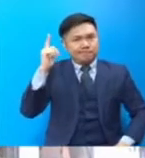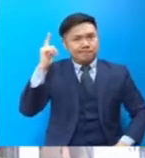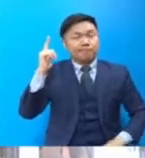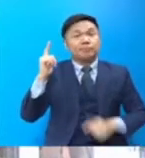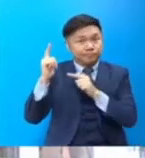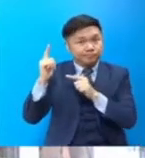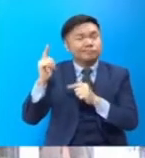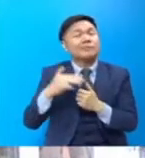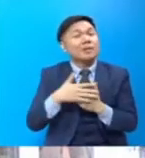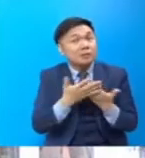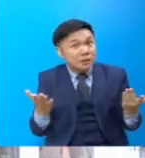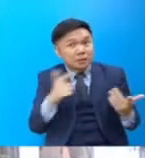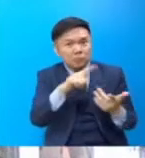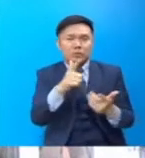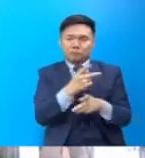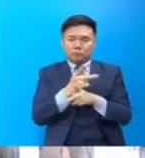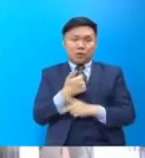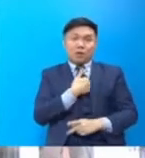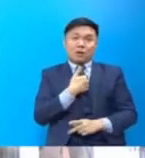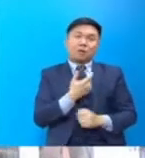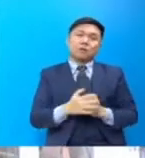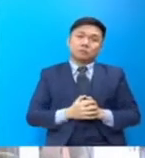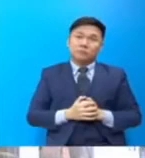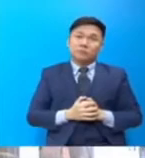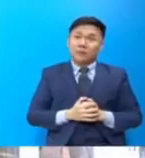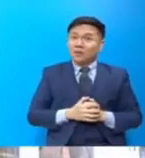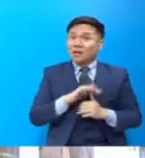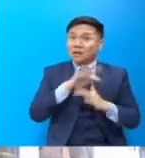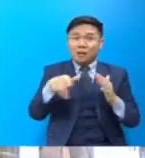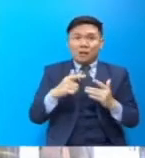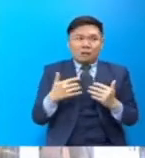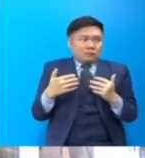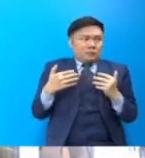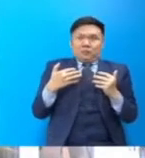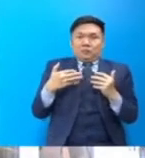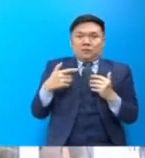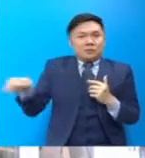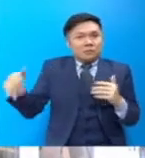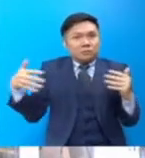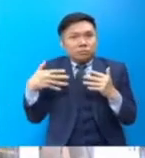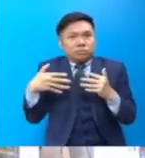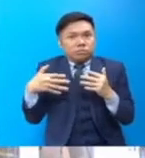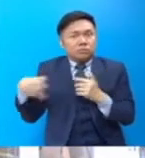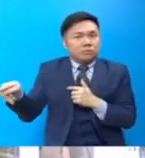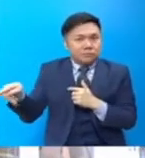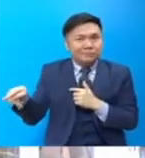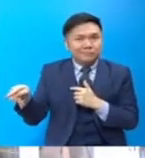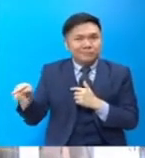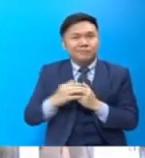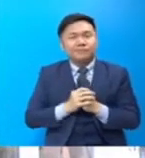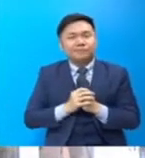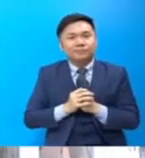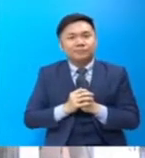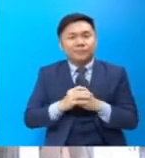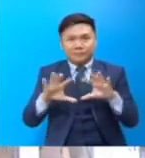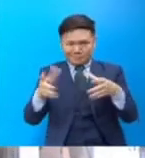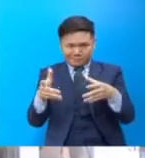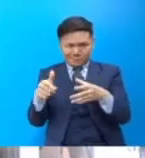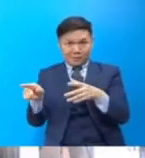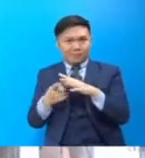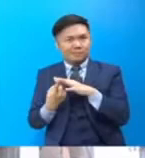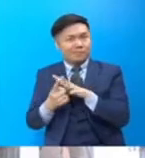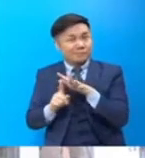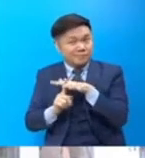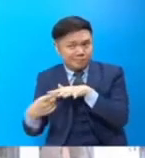mempertahankan diri make dan pada masa sama menimbulkan kegunaan kepada kakak Pelangi